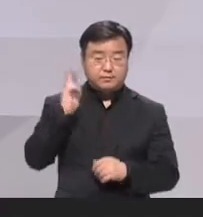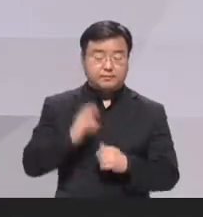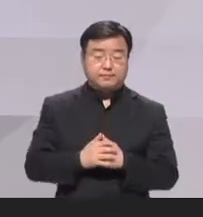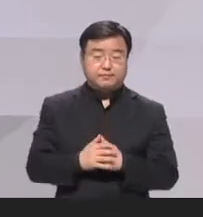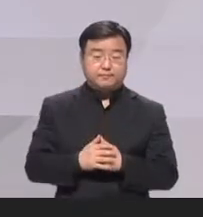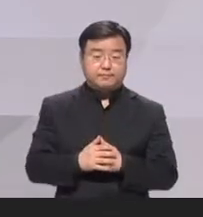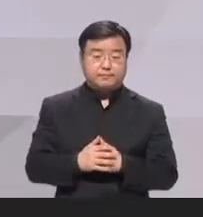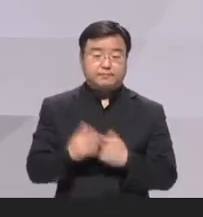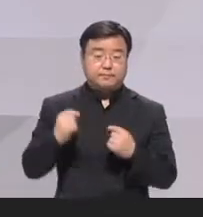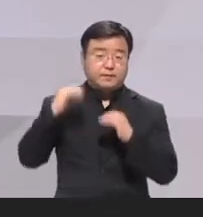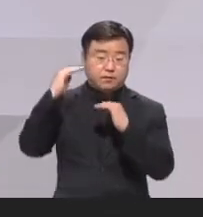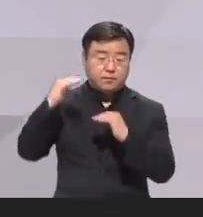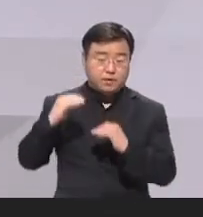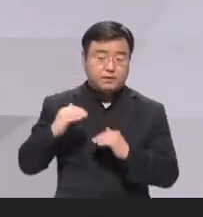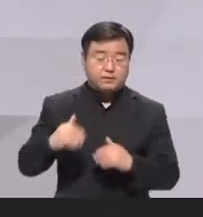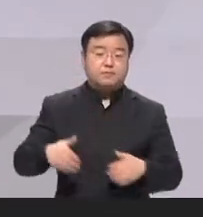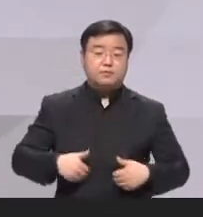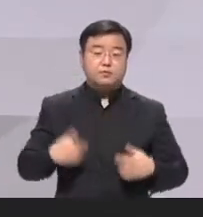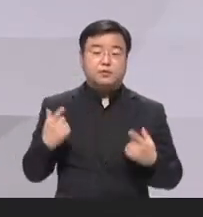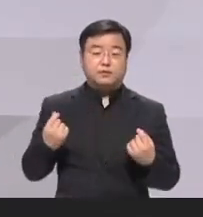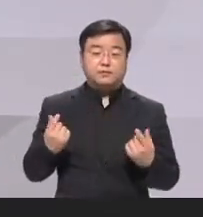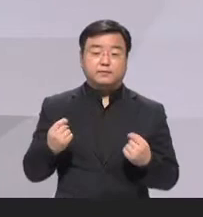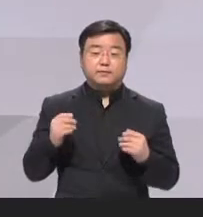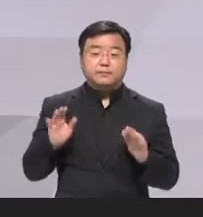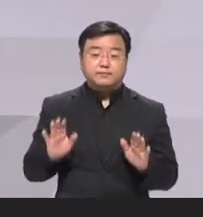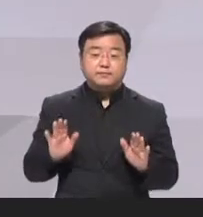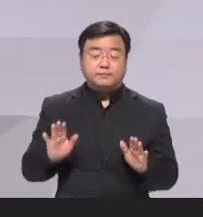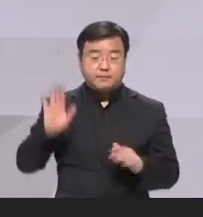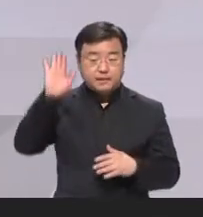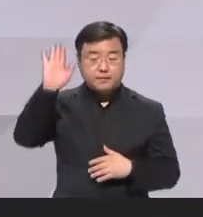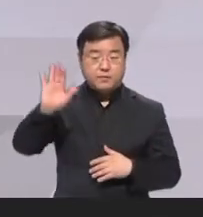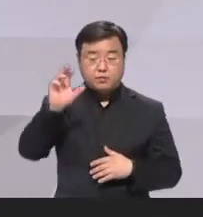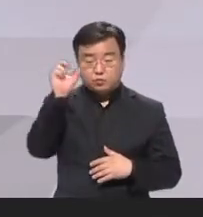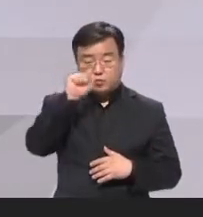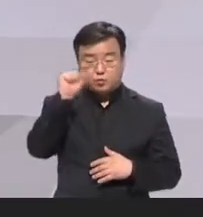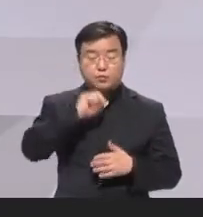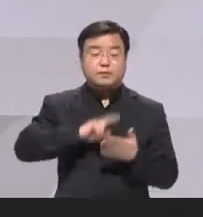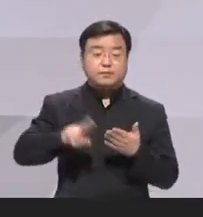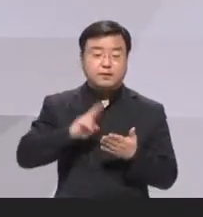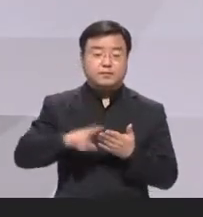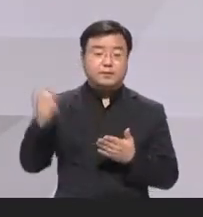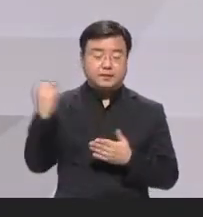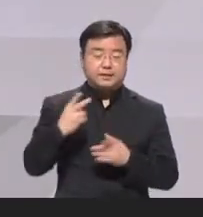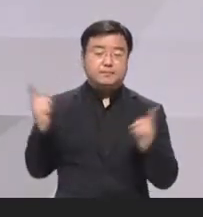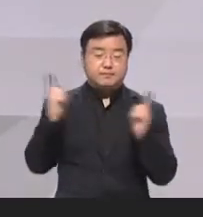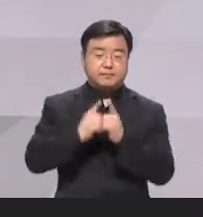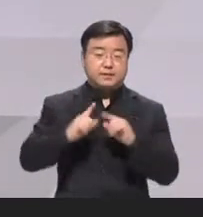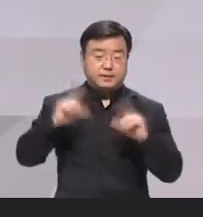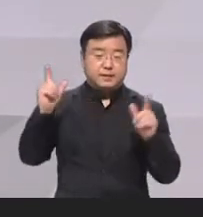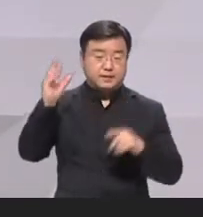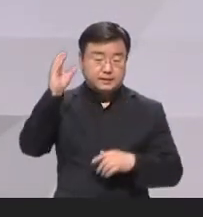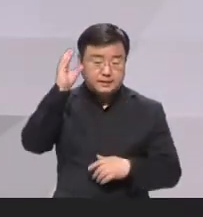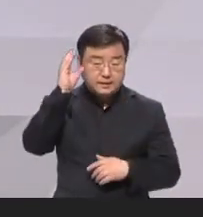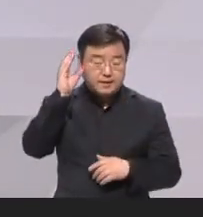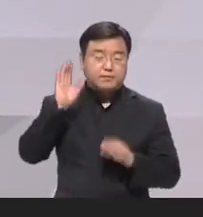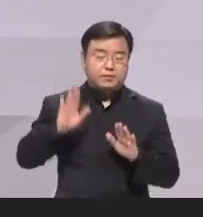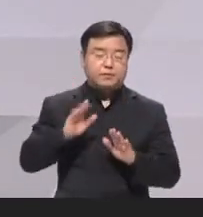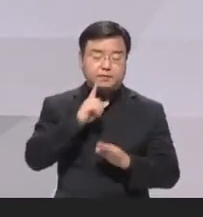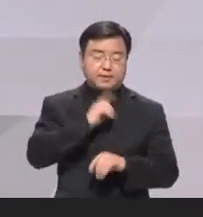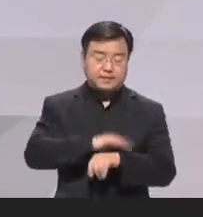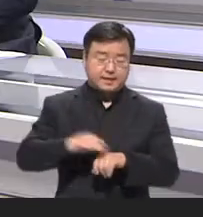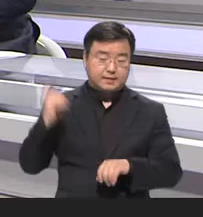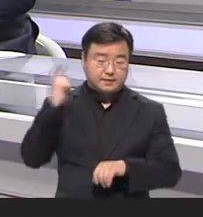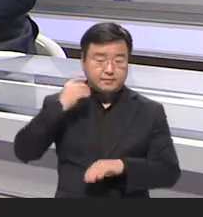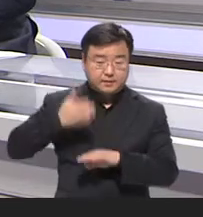뭐 그런 과정들이 꿈 필요하겠죠 4자 어 앞으로도 좀 멋진 작품으로 또 다시 만날 날을 기다리면서 5일 말씀 잘 들었습니다